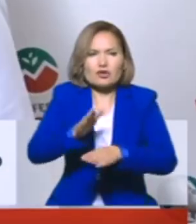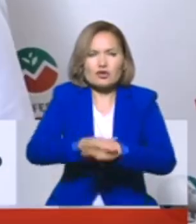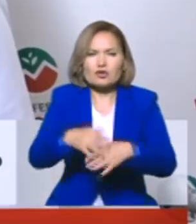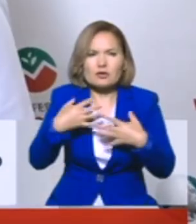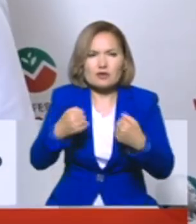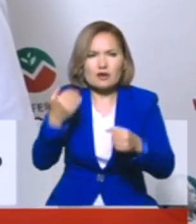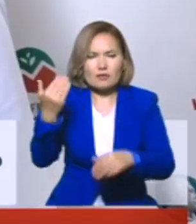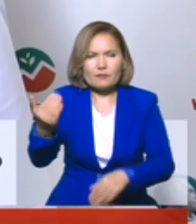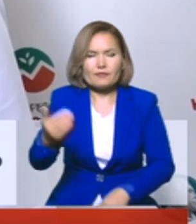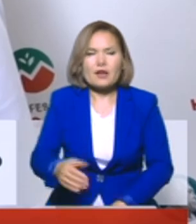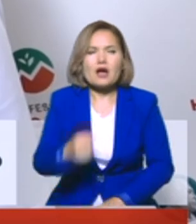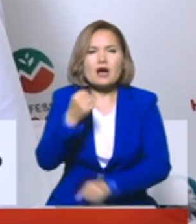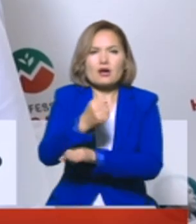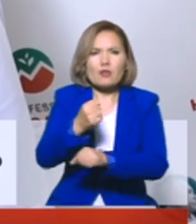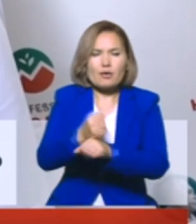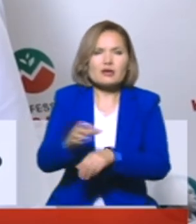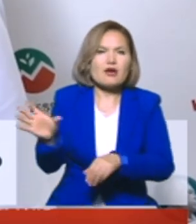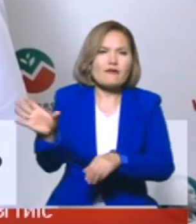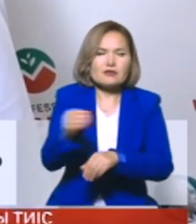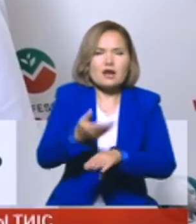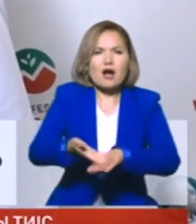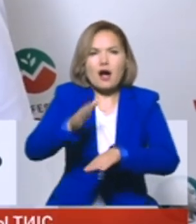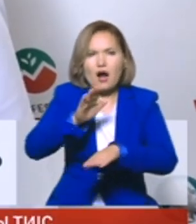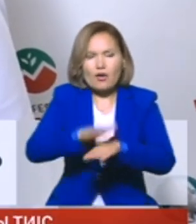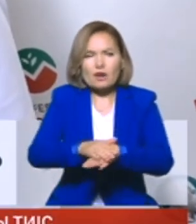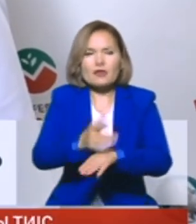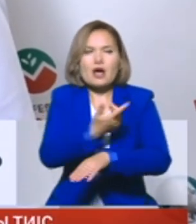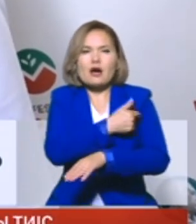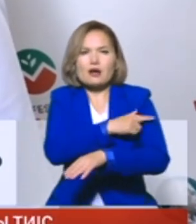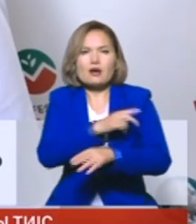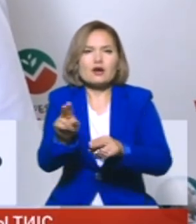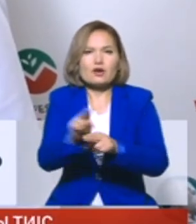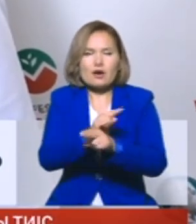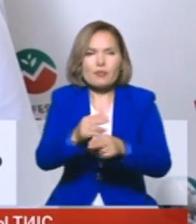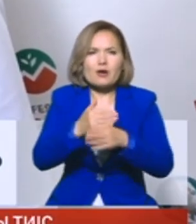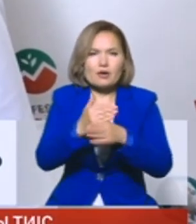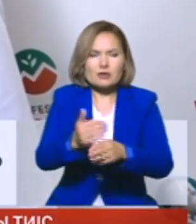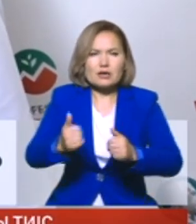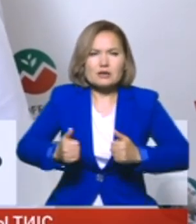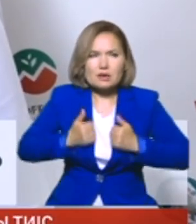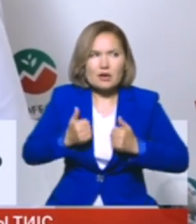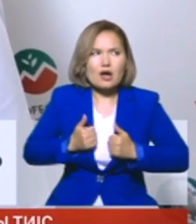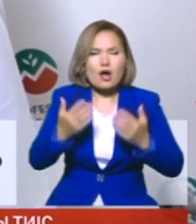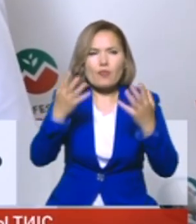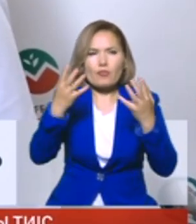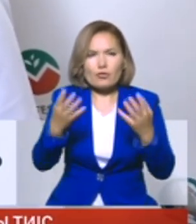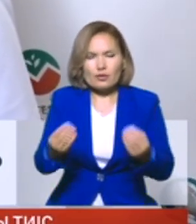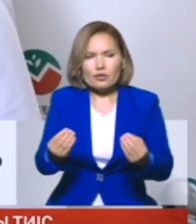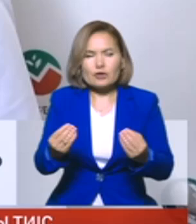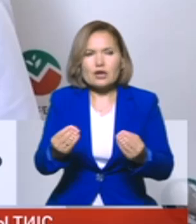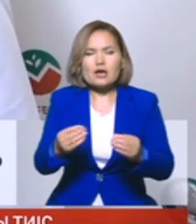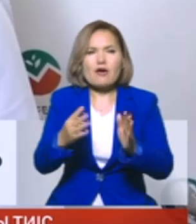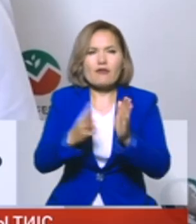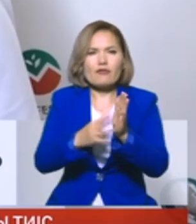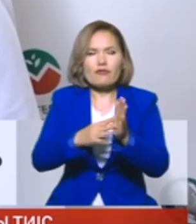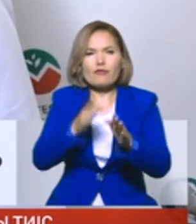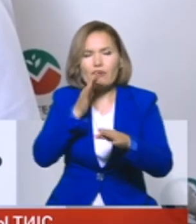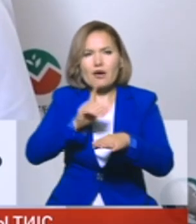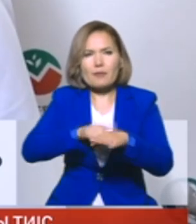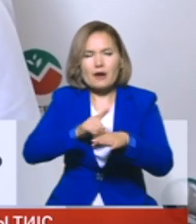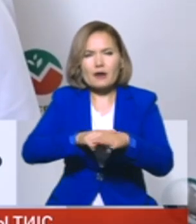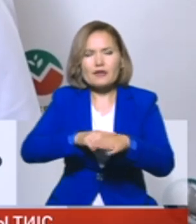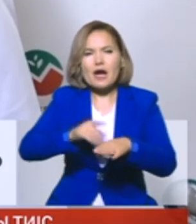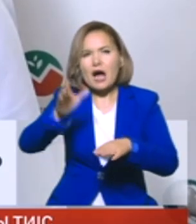жағдайы ауыр, бірақ бар емшалары істелініп жатыр. Бүгін сағат 9-да ғылыми